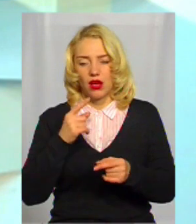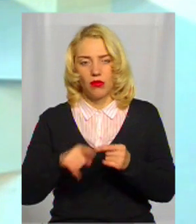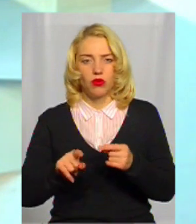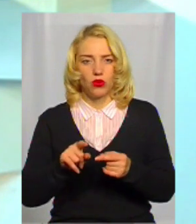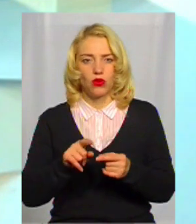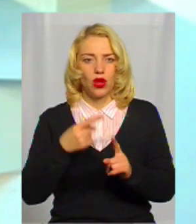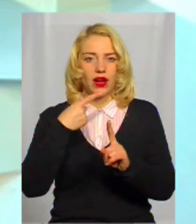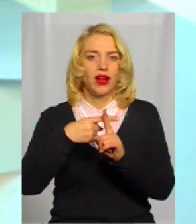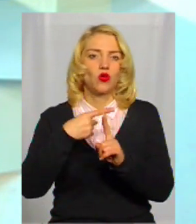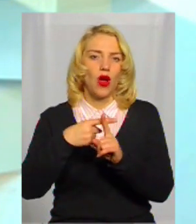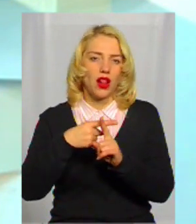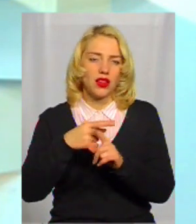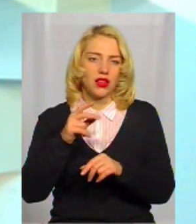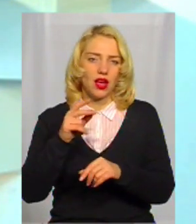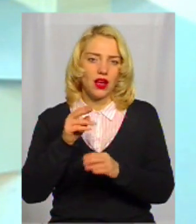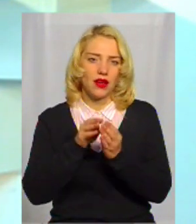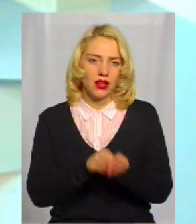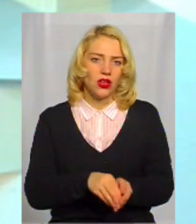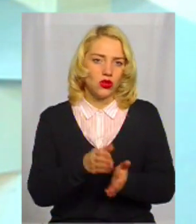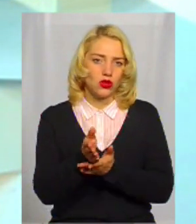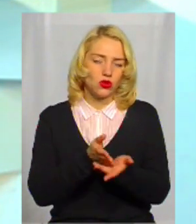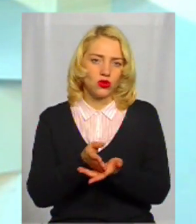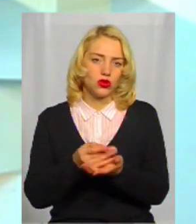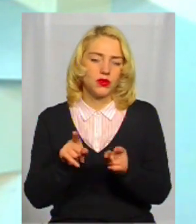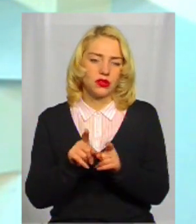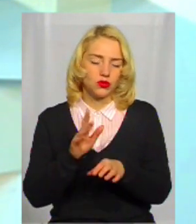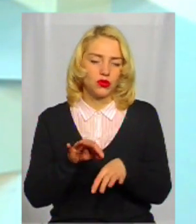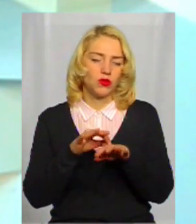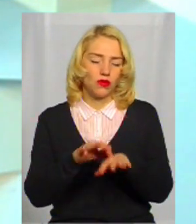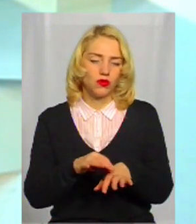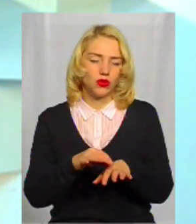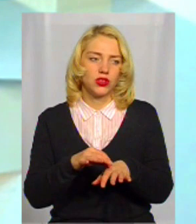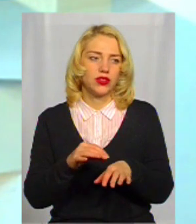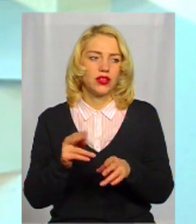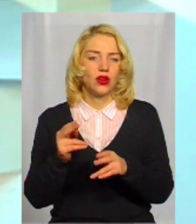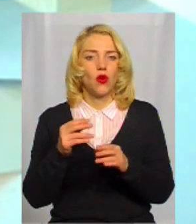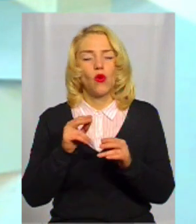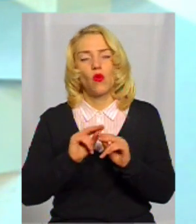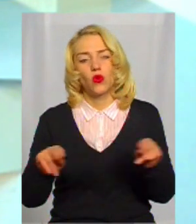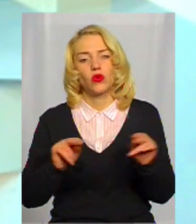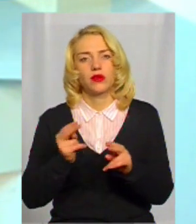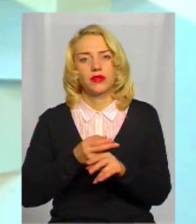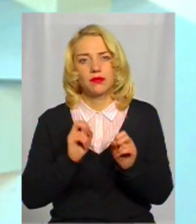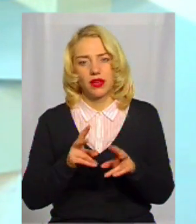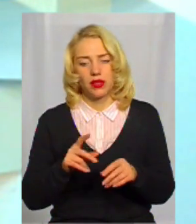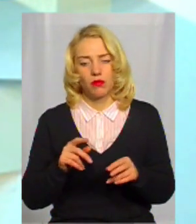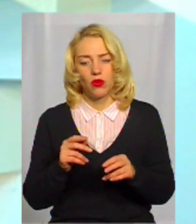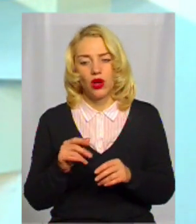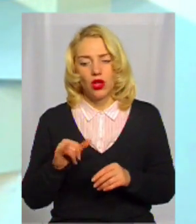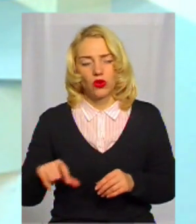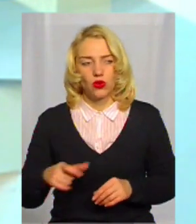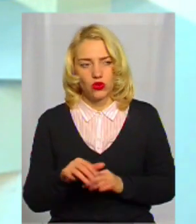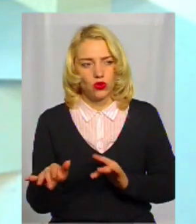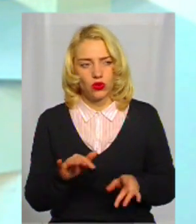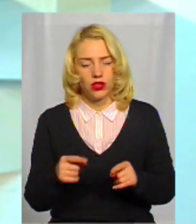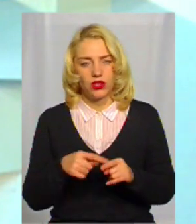цікавого такого. Потім так само і проводяться уроки по безпеці дорожнього руху. І крім цього, ми ще